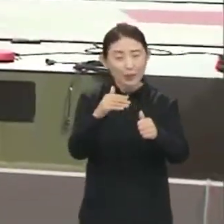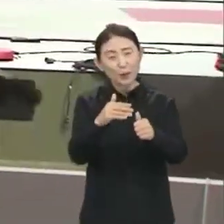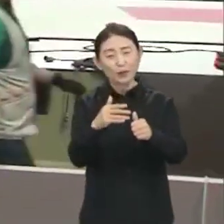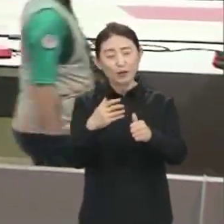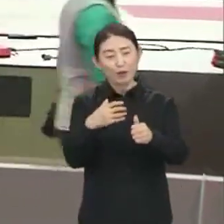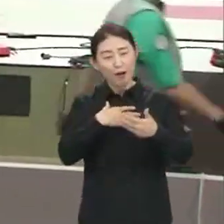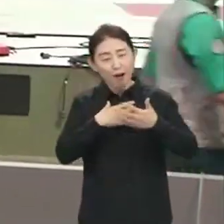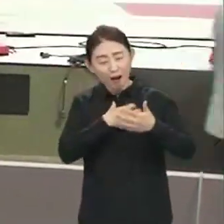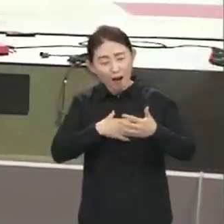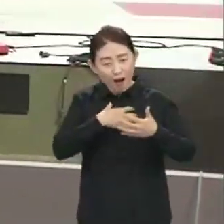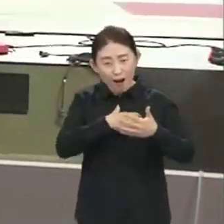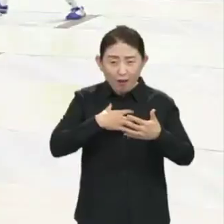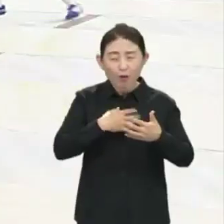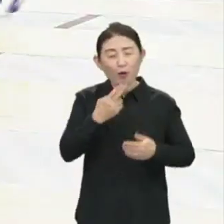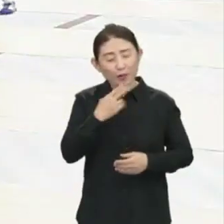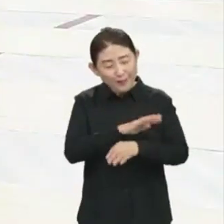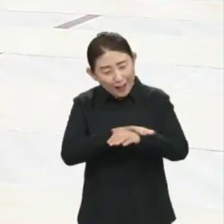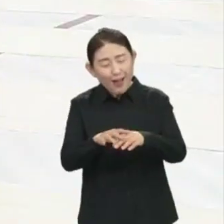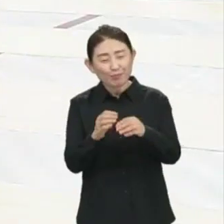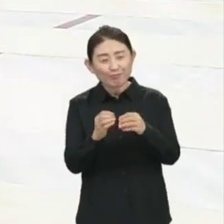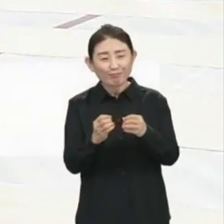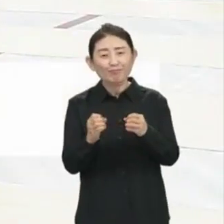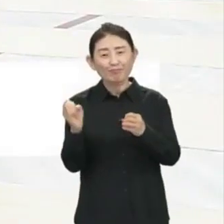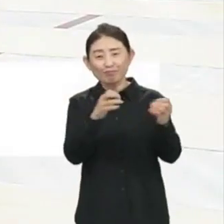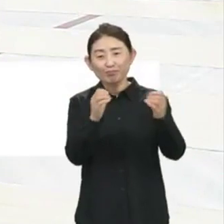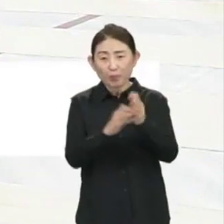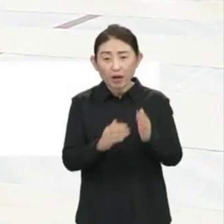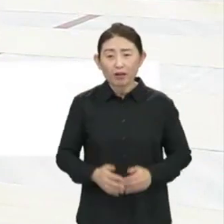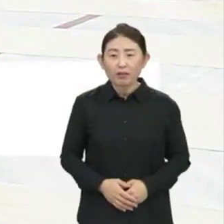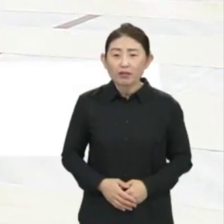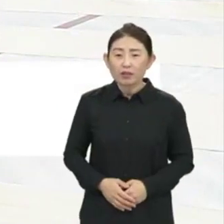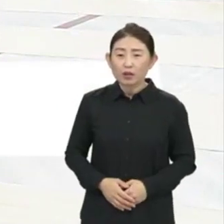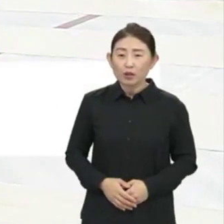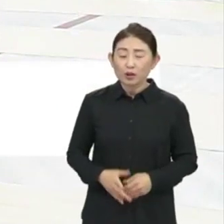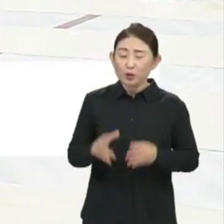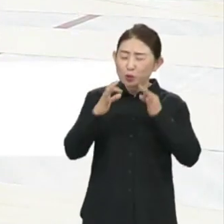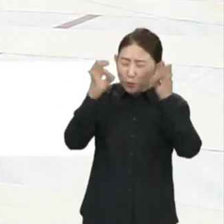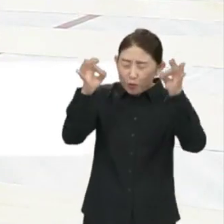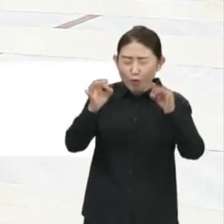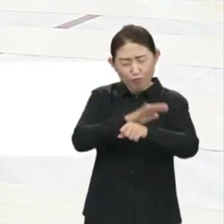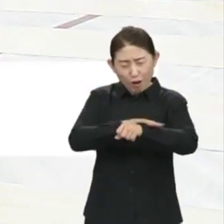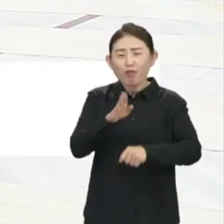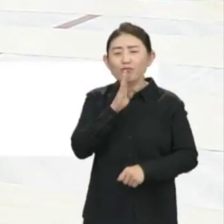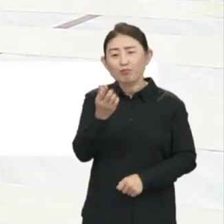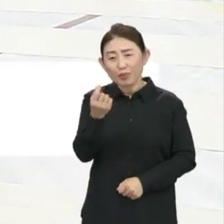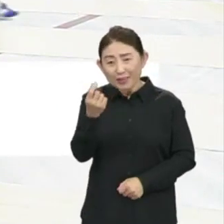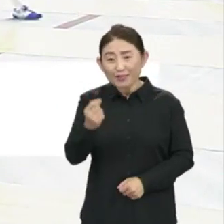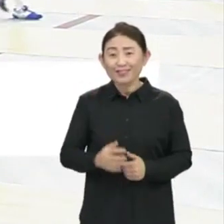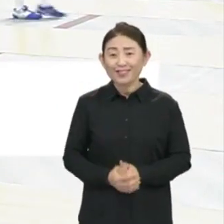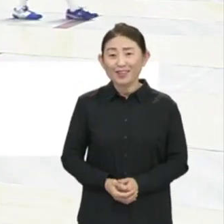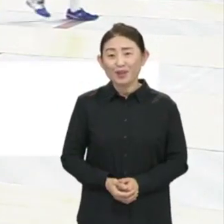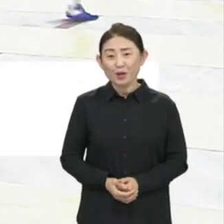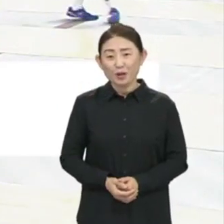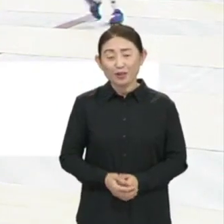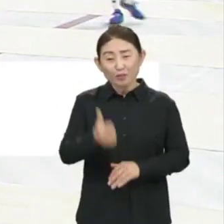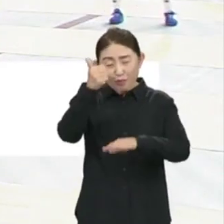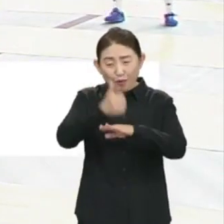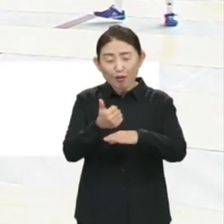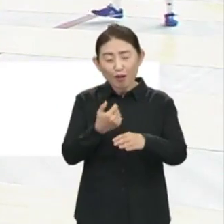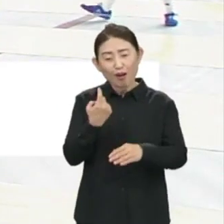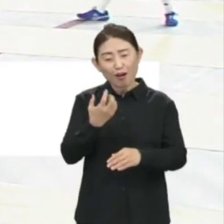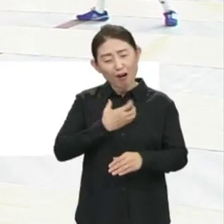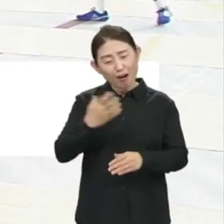위해 노력하고 있습니다. 노력한 만큼 최선을 다해서 하고 오면 좋은 결과가 있을